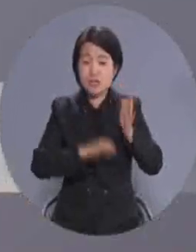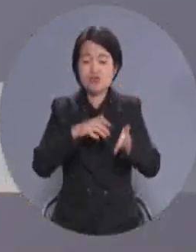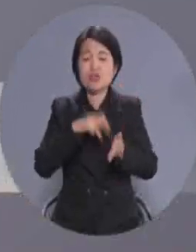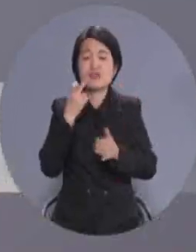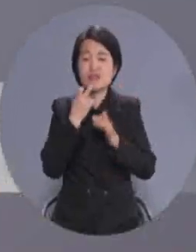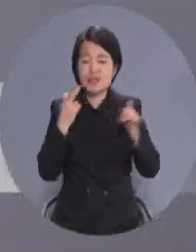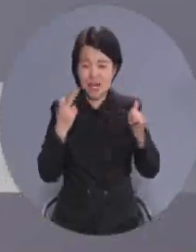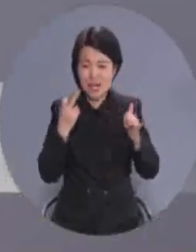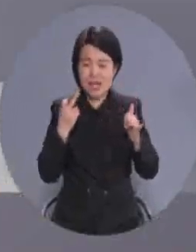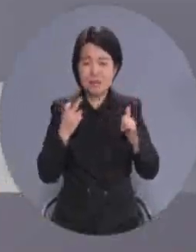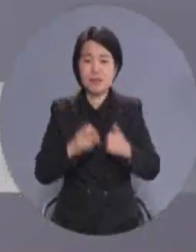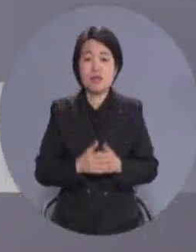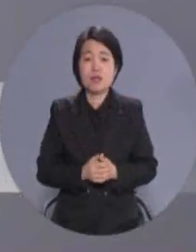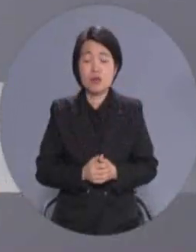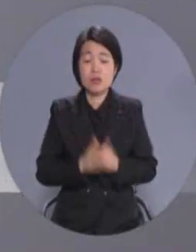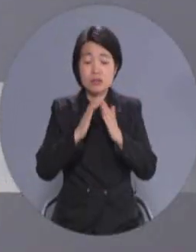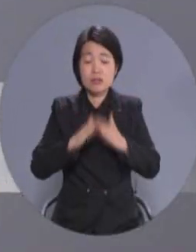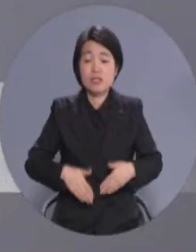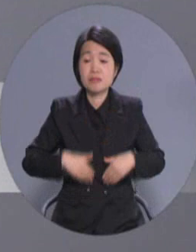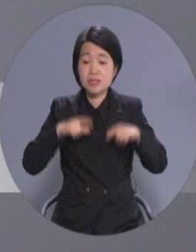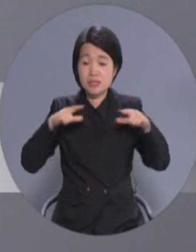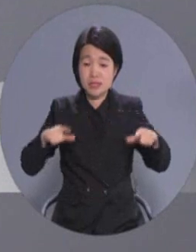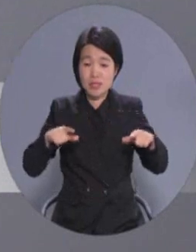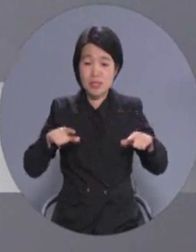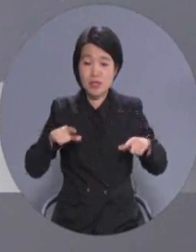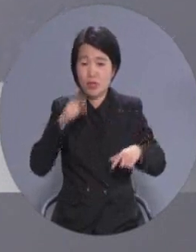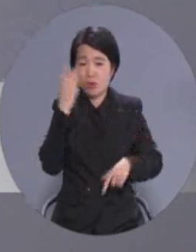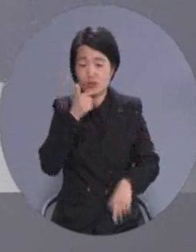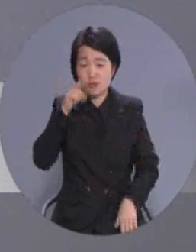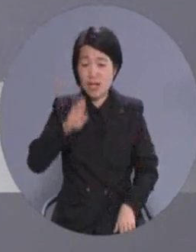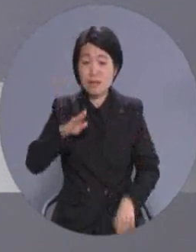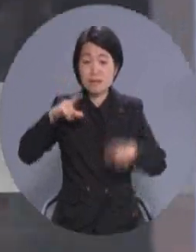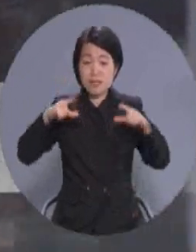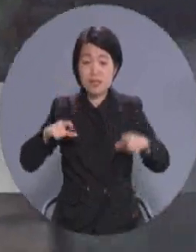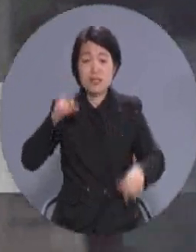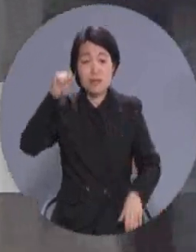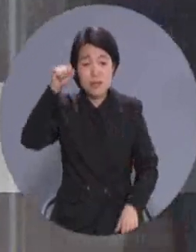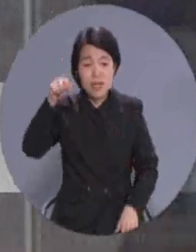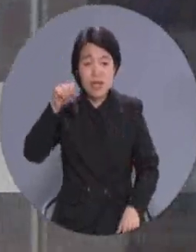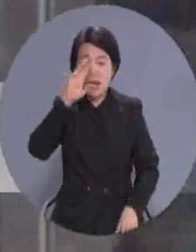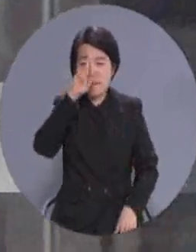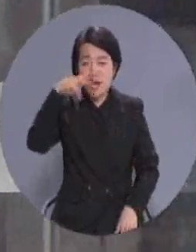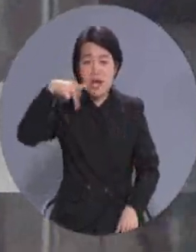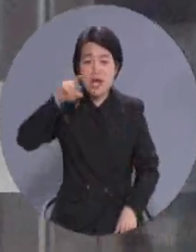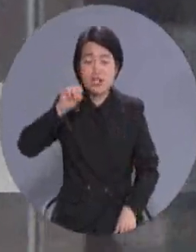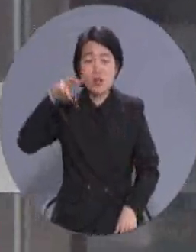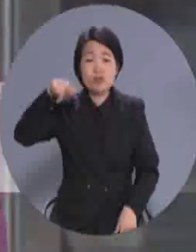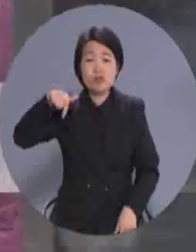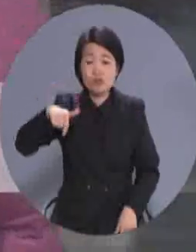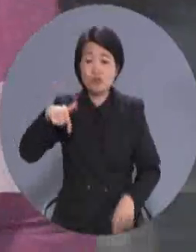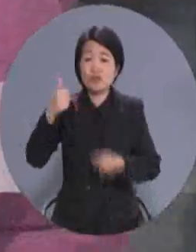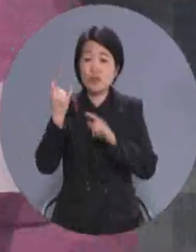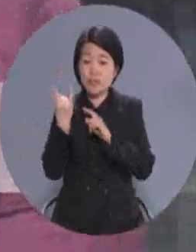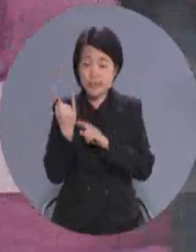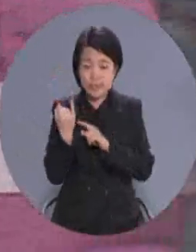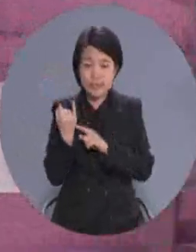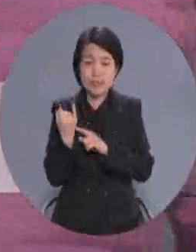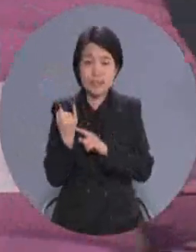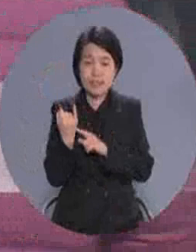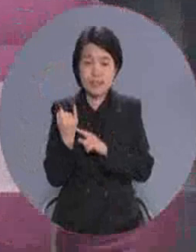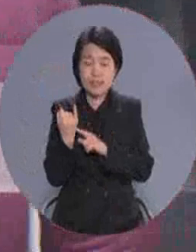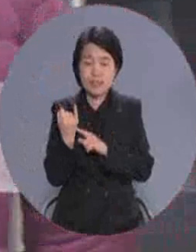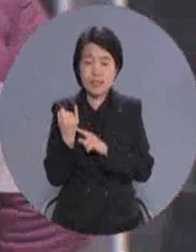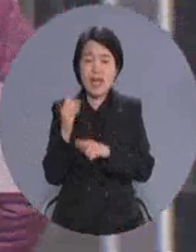12명이 포함됐으며 전남 지역에서는 여수갑 지역구에 출마한 박정숙 전남도당